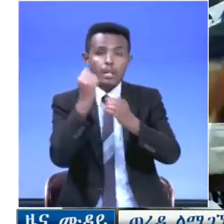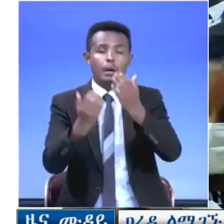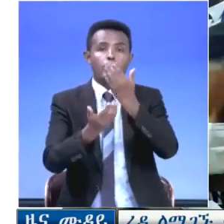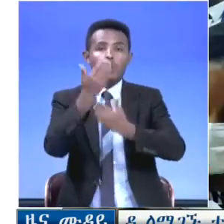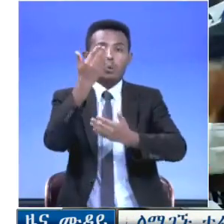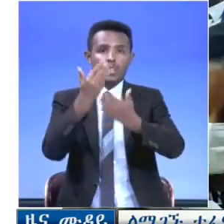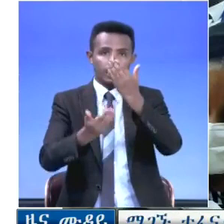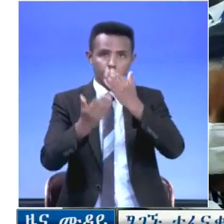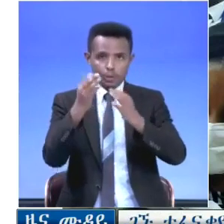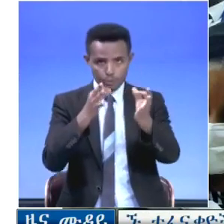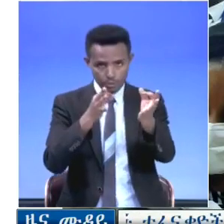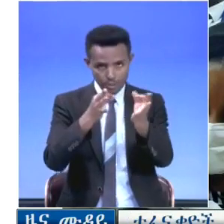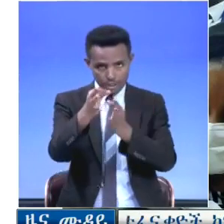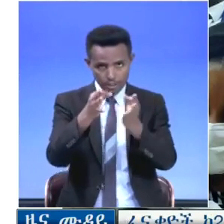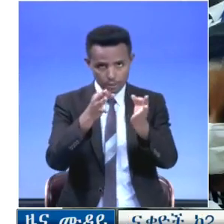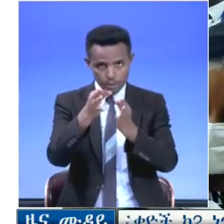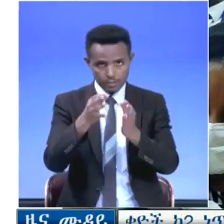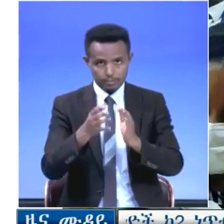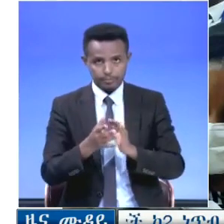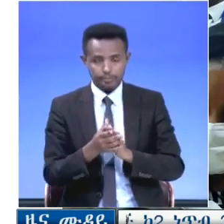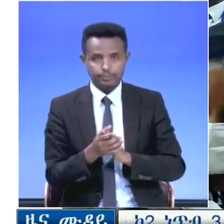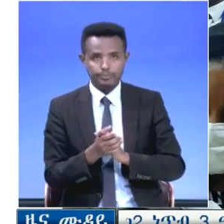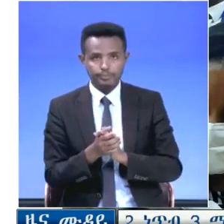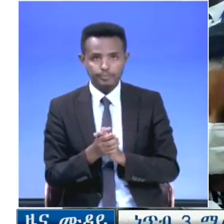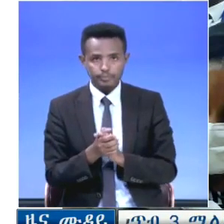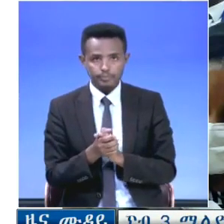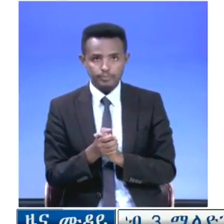በውይይቱ ተነስተዋል።